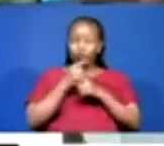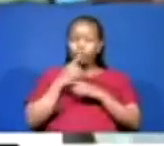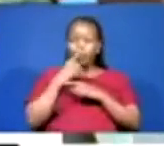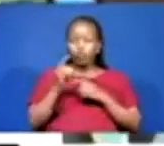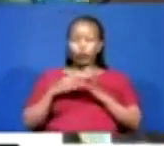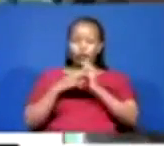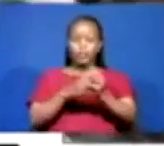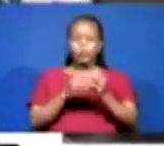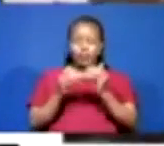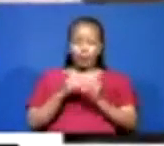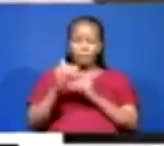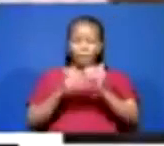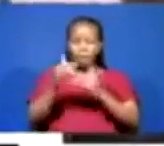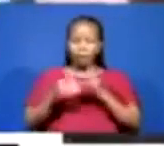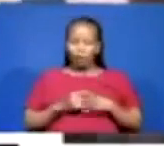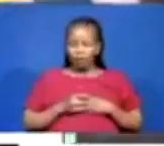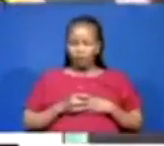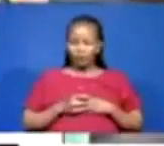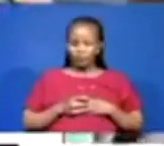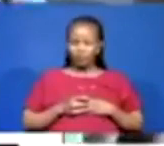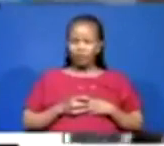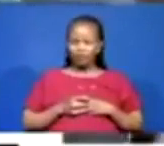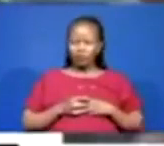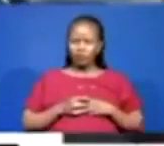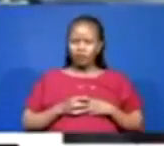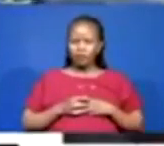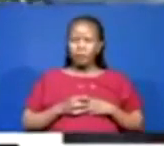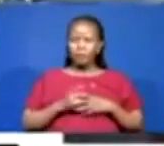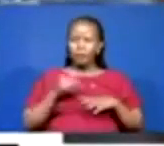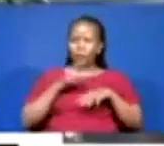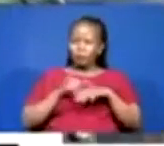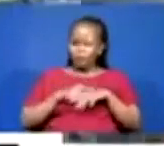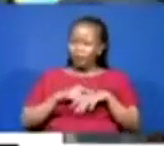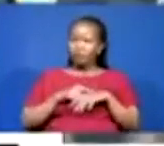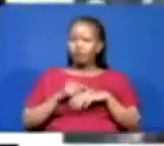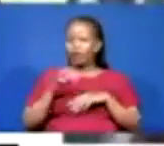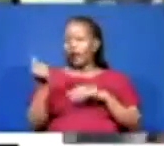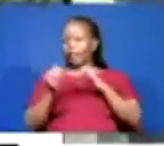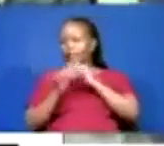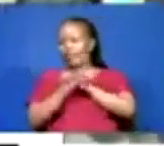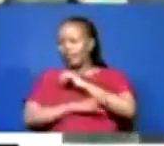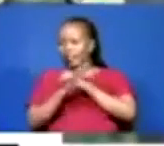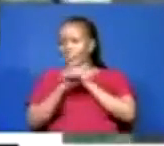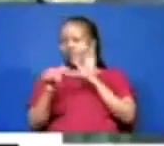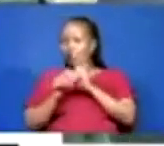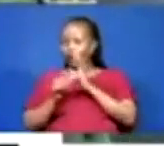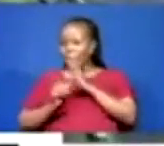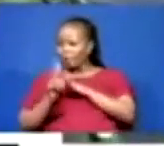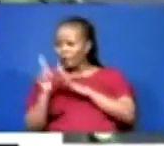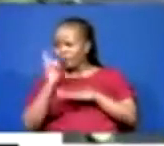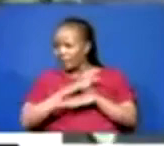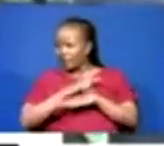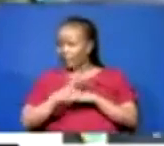Wakati nyumba ya mwenzie imenungula na unaona ndugu yako anakuja kwa ajili ya kuunga mkono